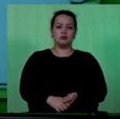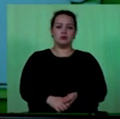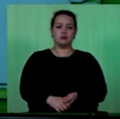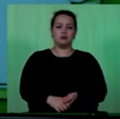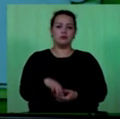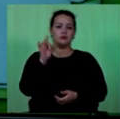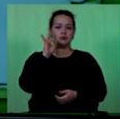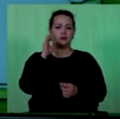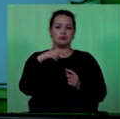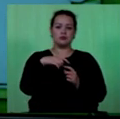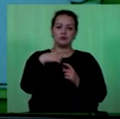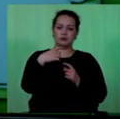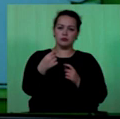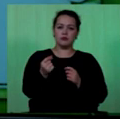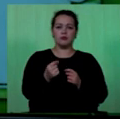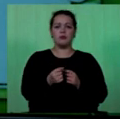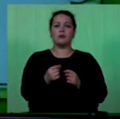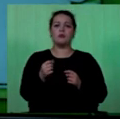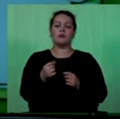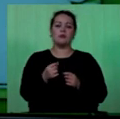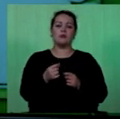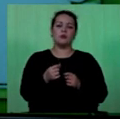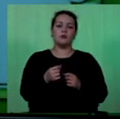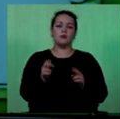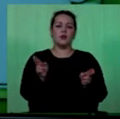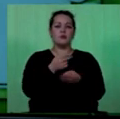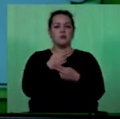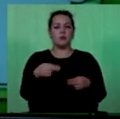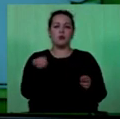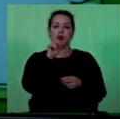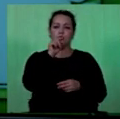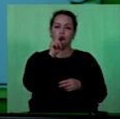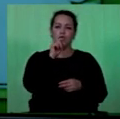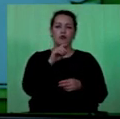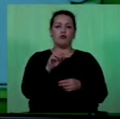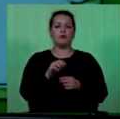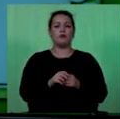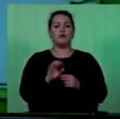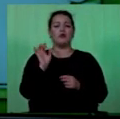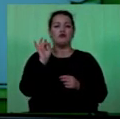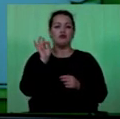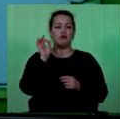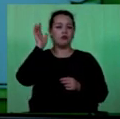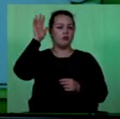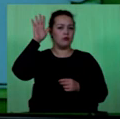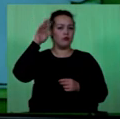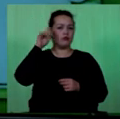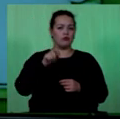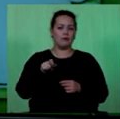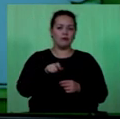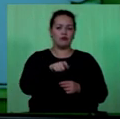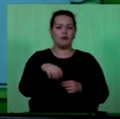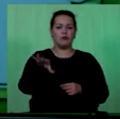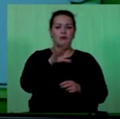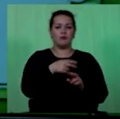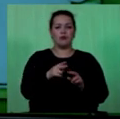шелест листьев, пение птиц, журчание родниковой воды – все